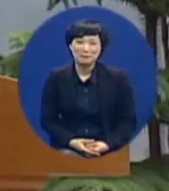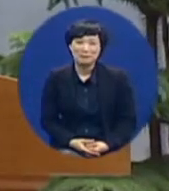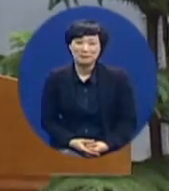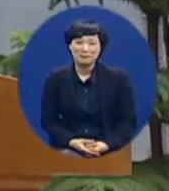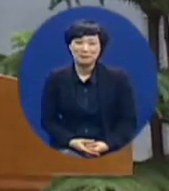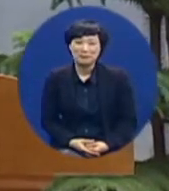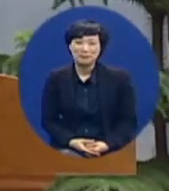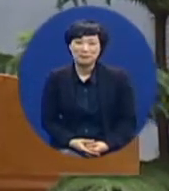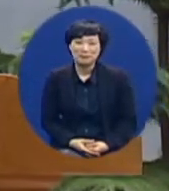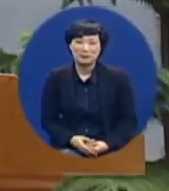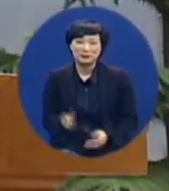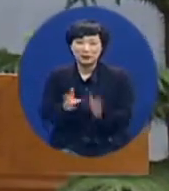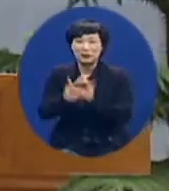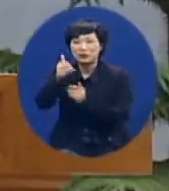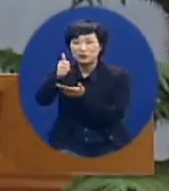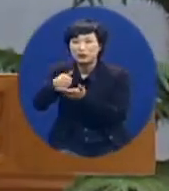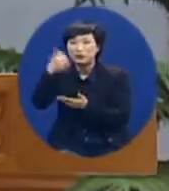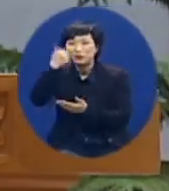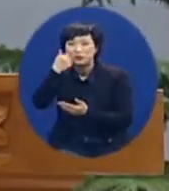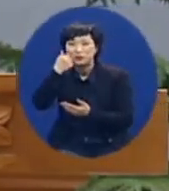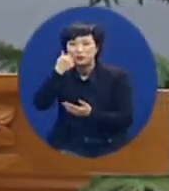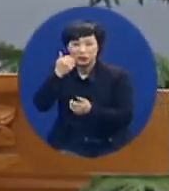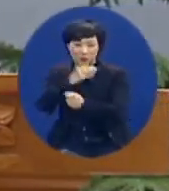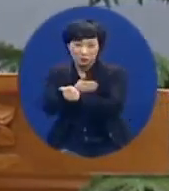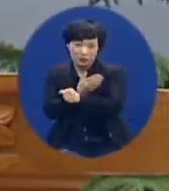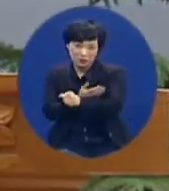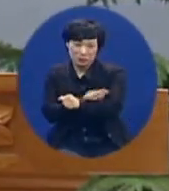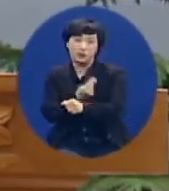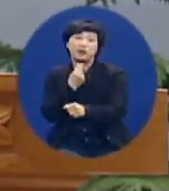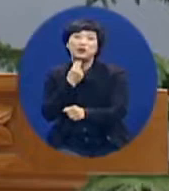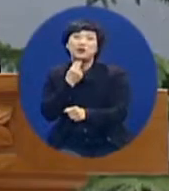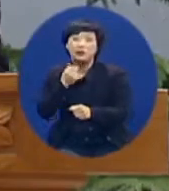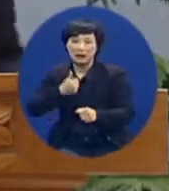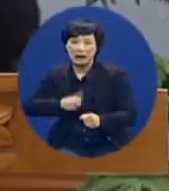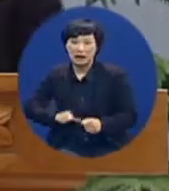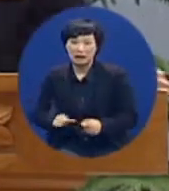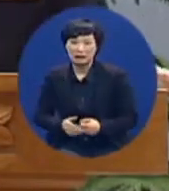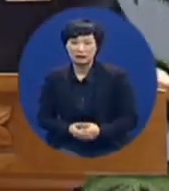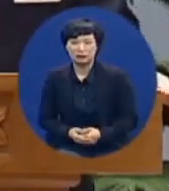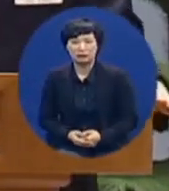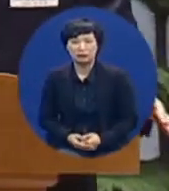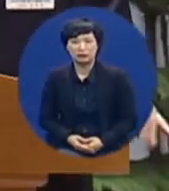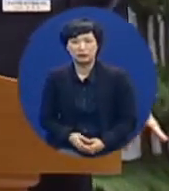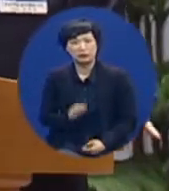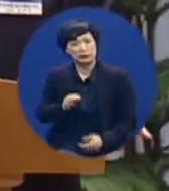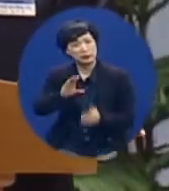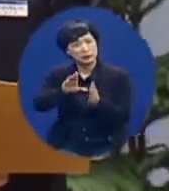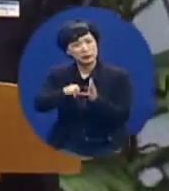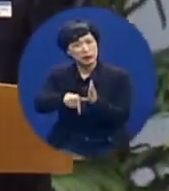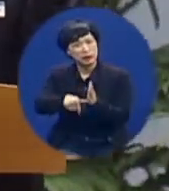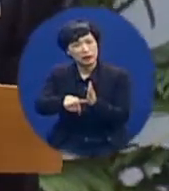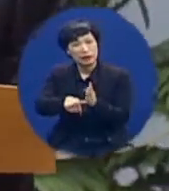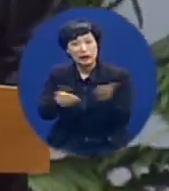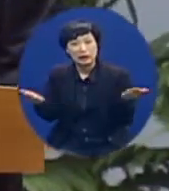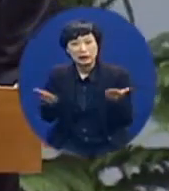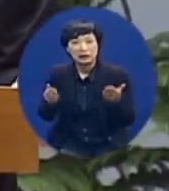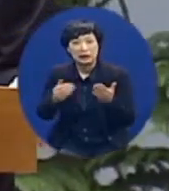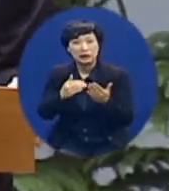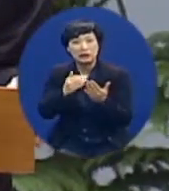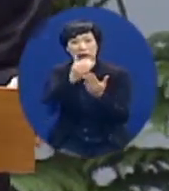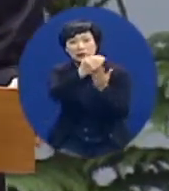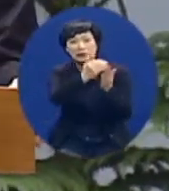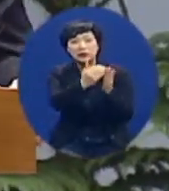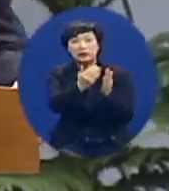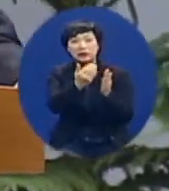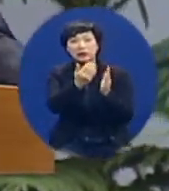Yeah. Jesus was the son of a carpenter. 그때 There were 23 jobs